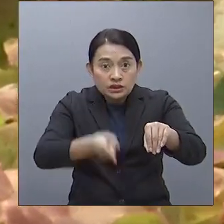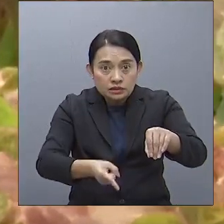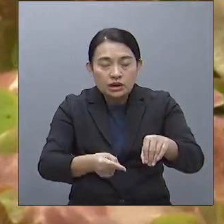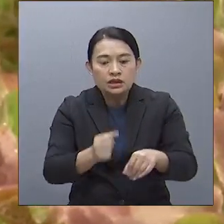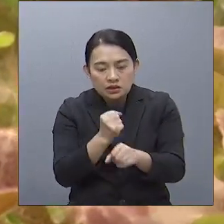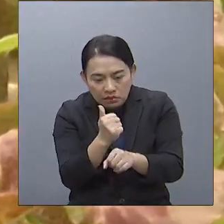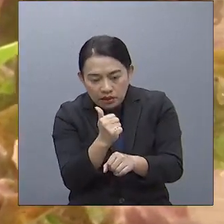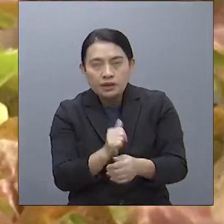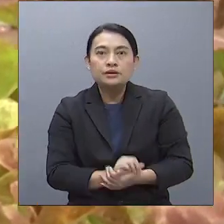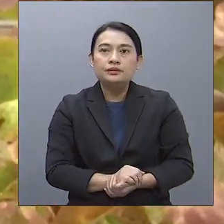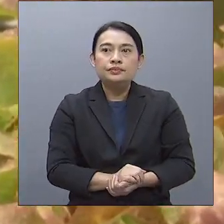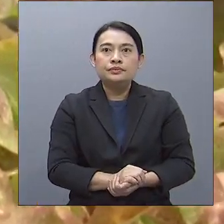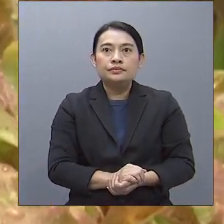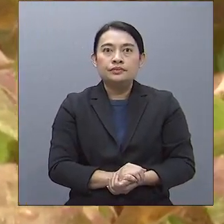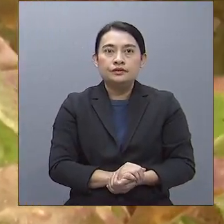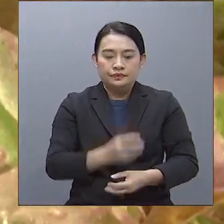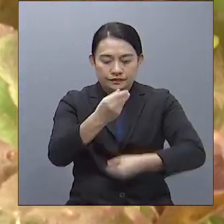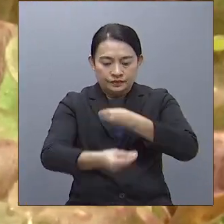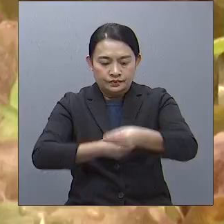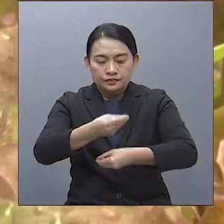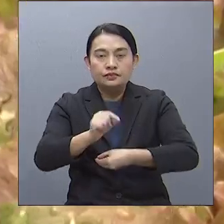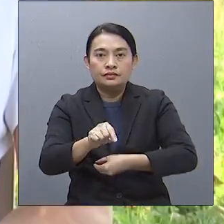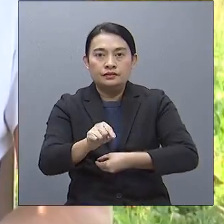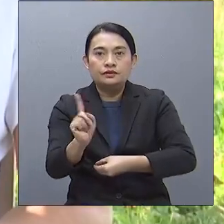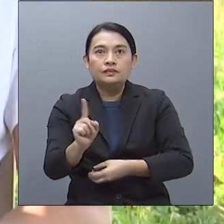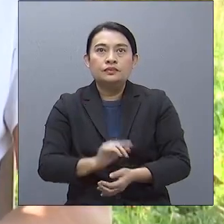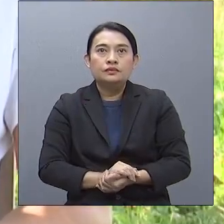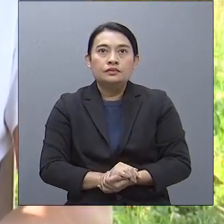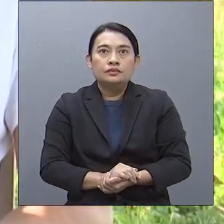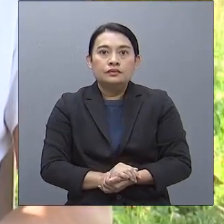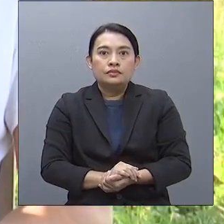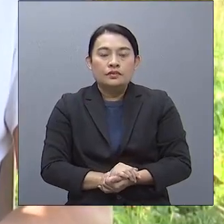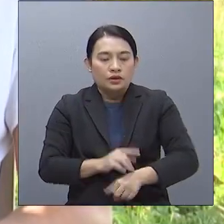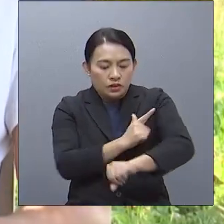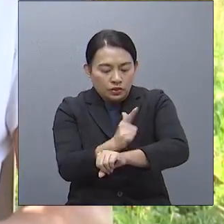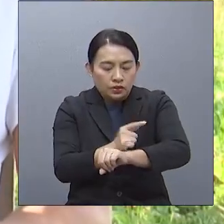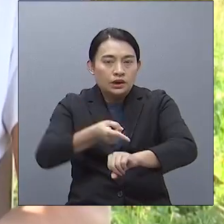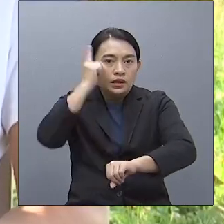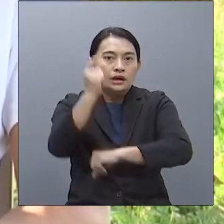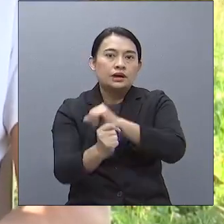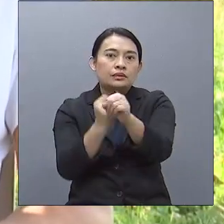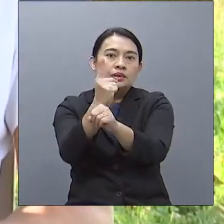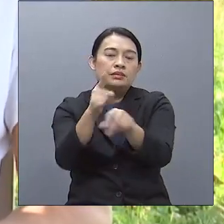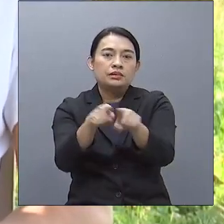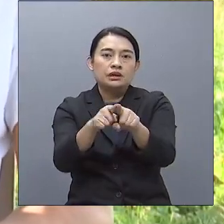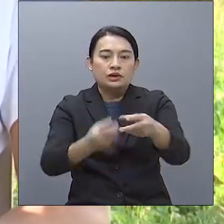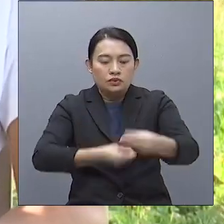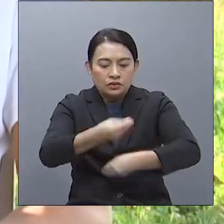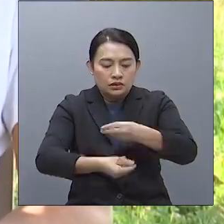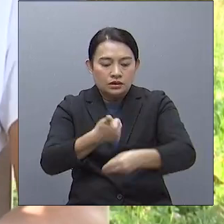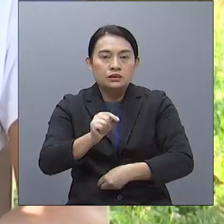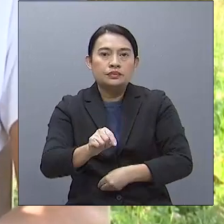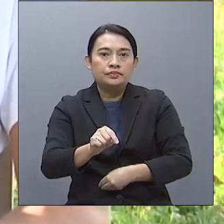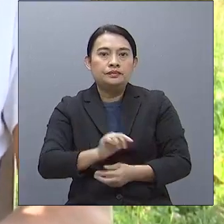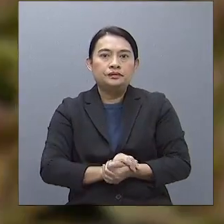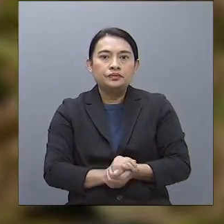รเงี้ยครับเรื่องการขายเนี่ยผมว่าเราก็ใช้เวลาอยู่เป็นปีเหมือนกันครับกว่าจะหาจุดที่จะขายได้หาวิธีข